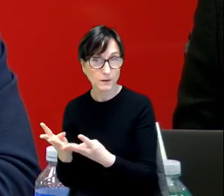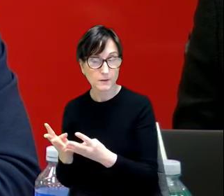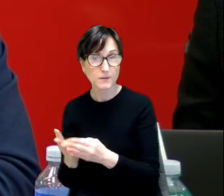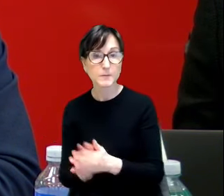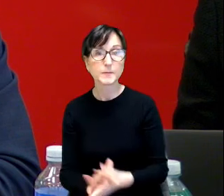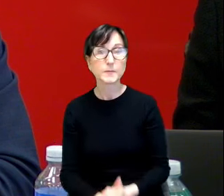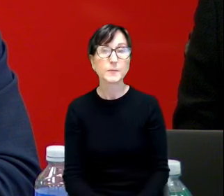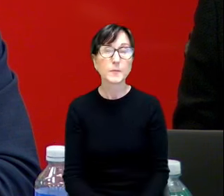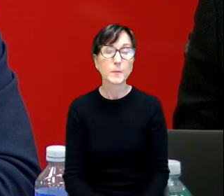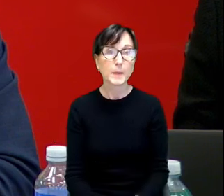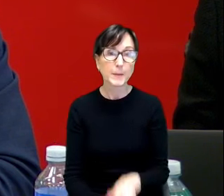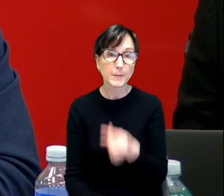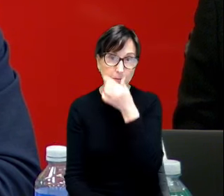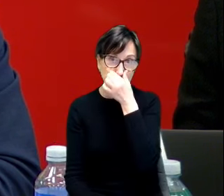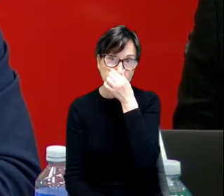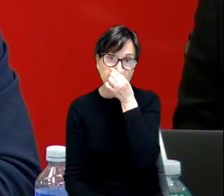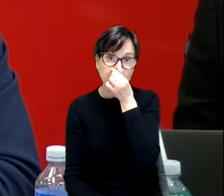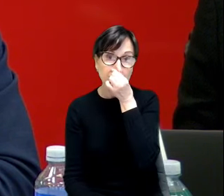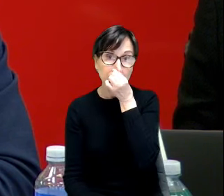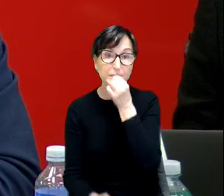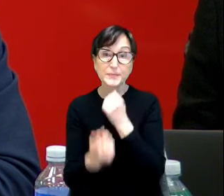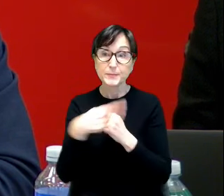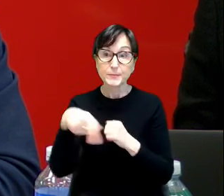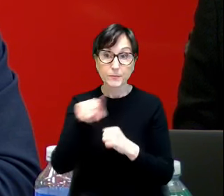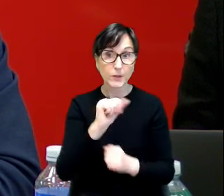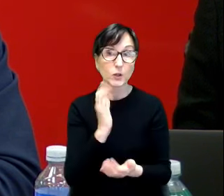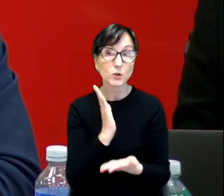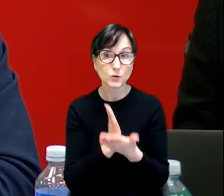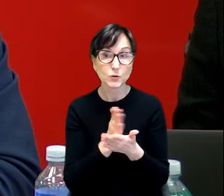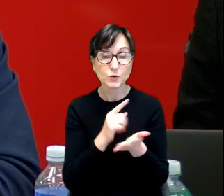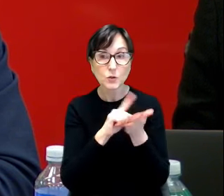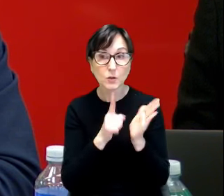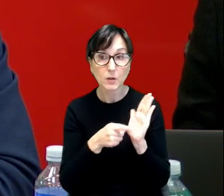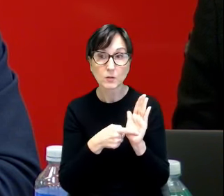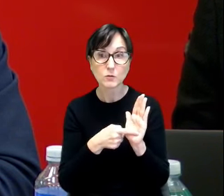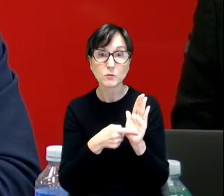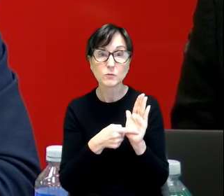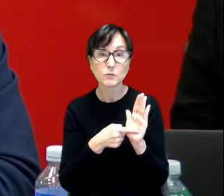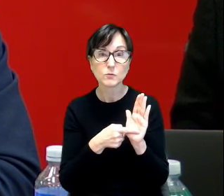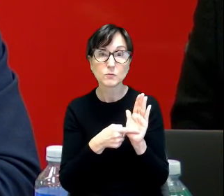ar būtų klausimų iš tarybos narių